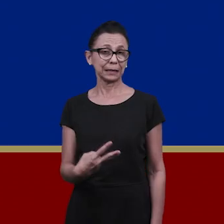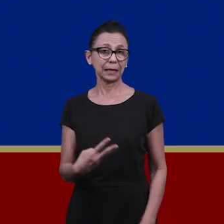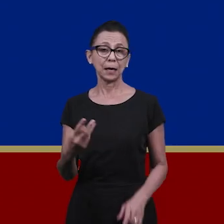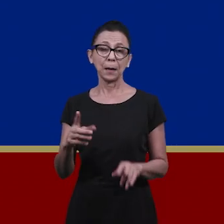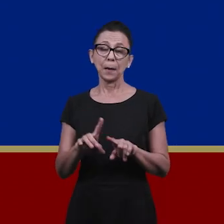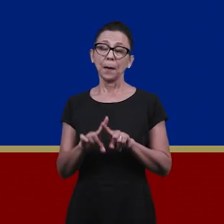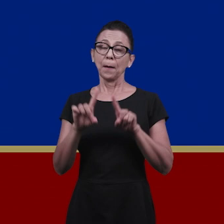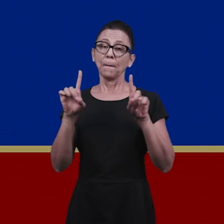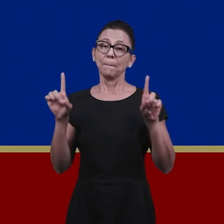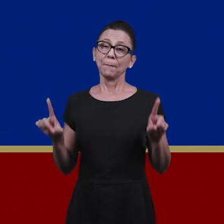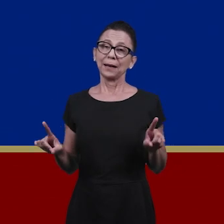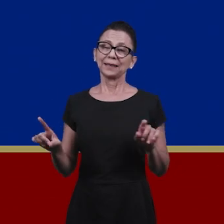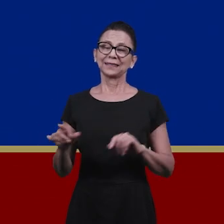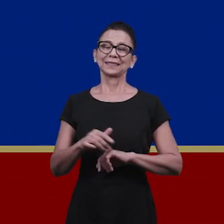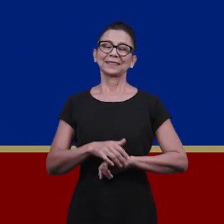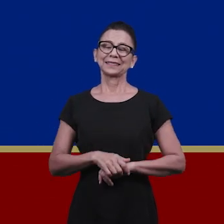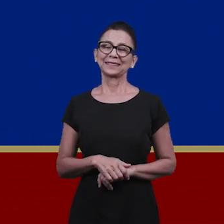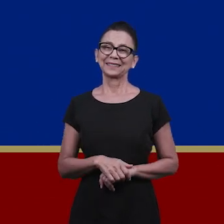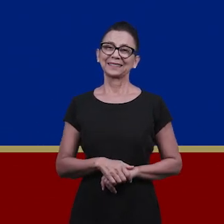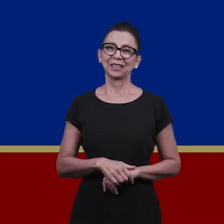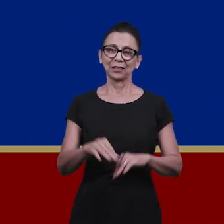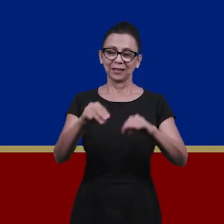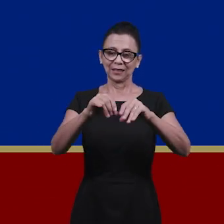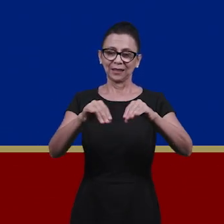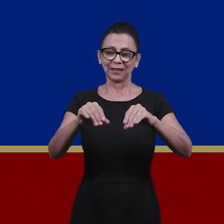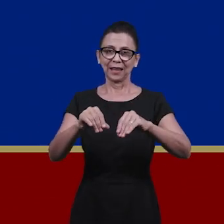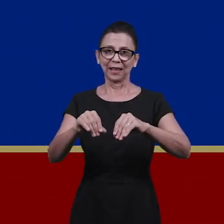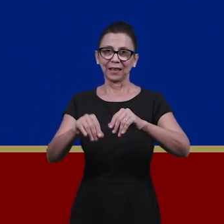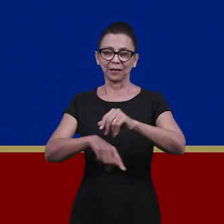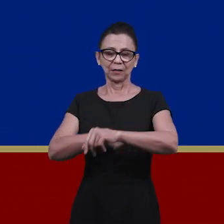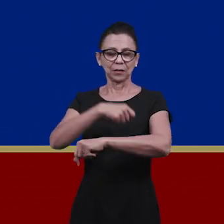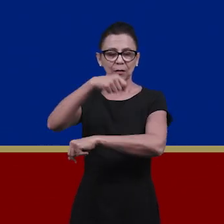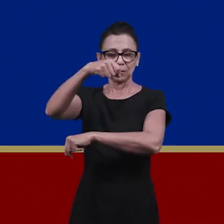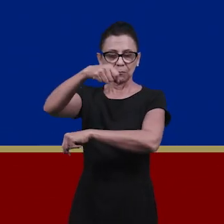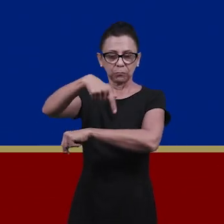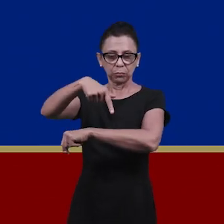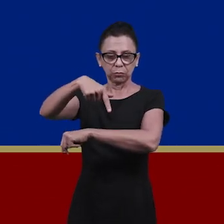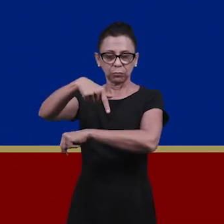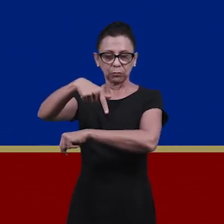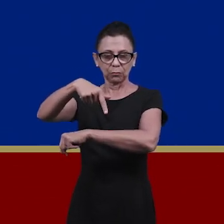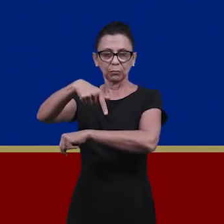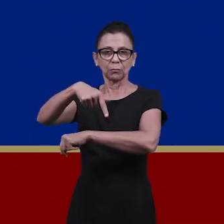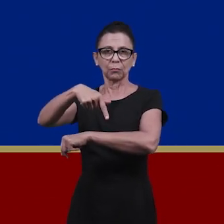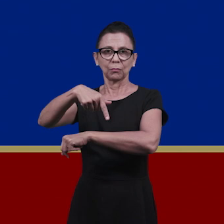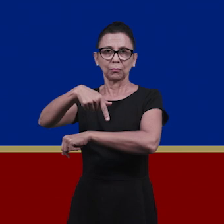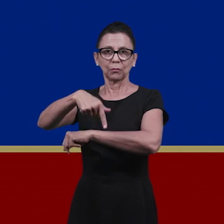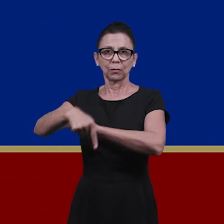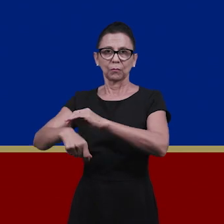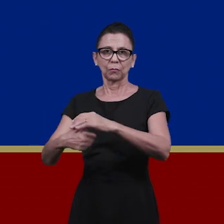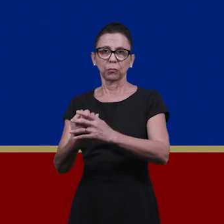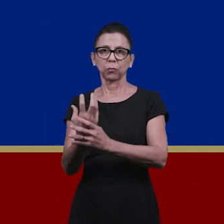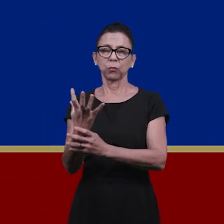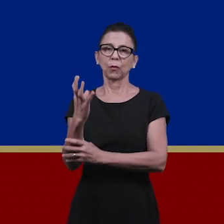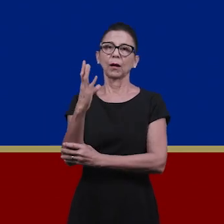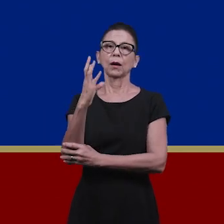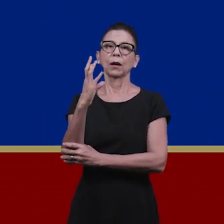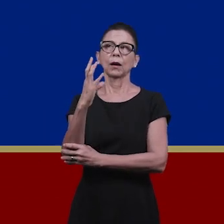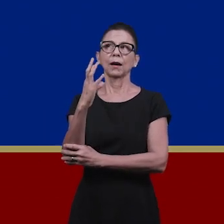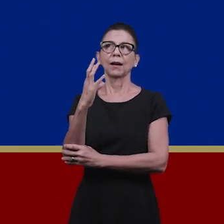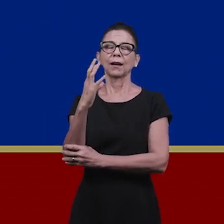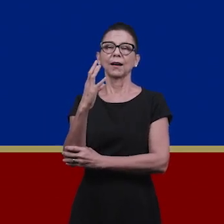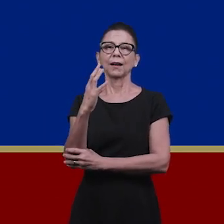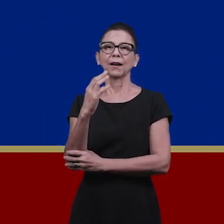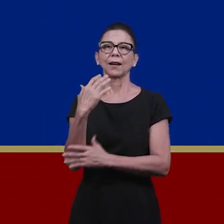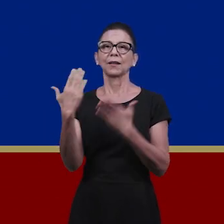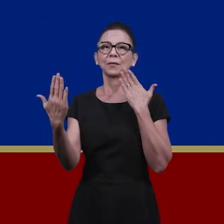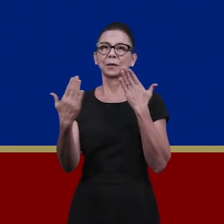celle qui a été semée en bonne terre est celui qui entend et comprend la parole. Pas seulement entend, il comprend la parole,